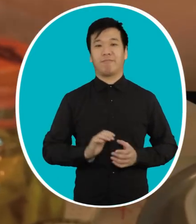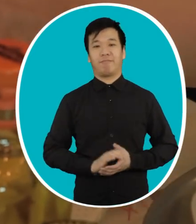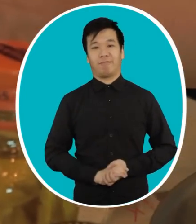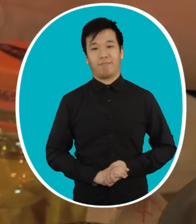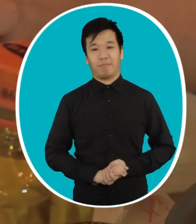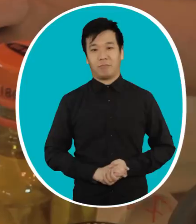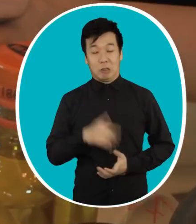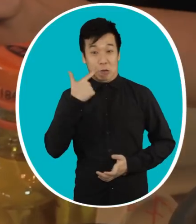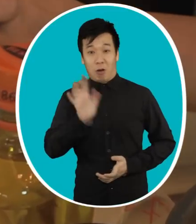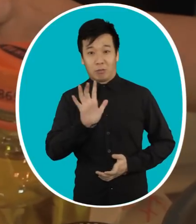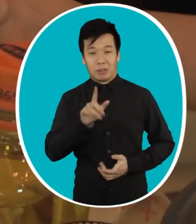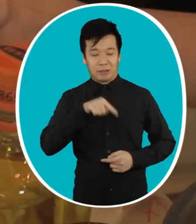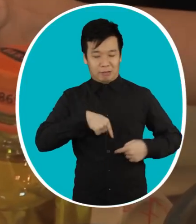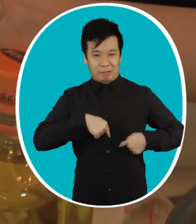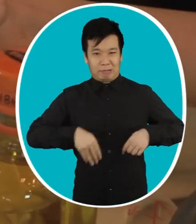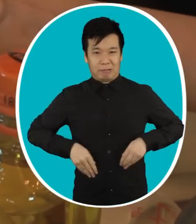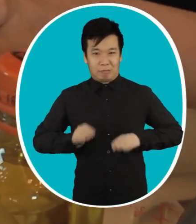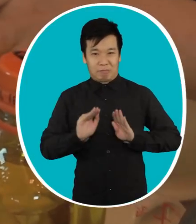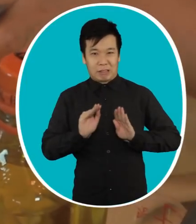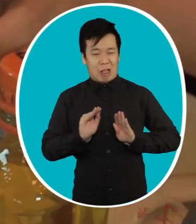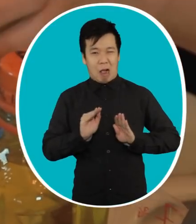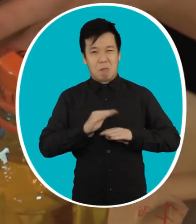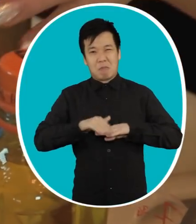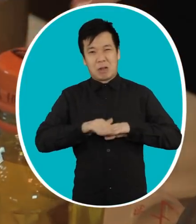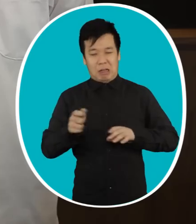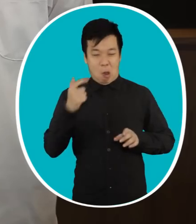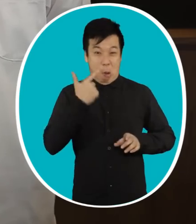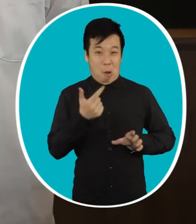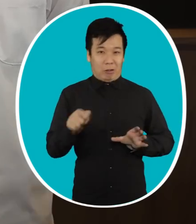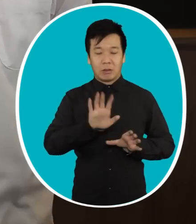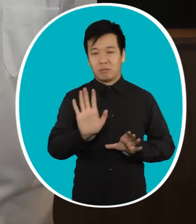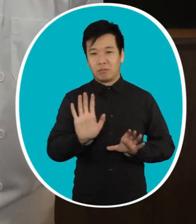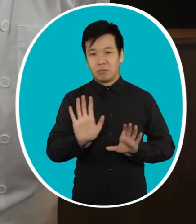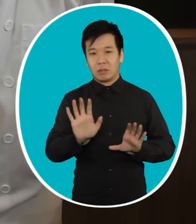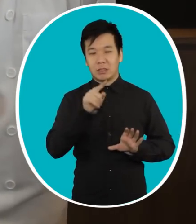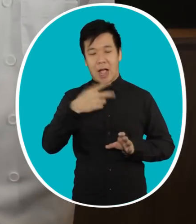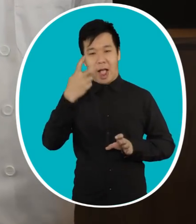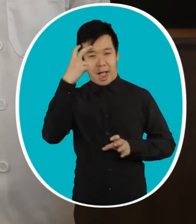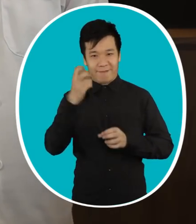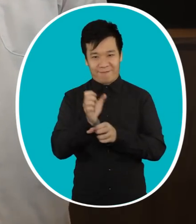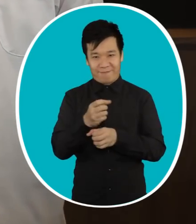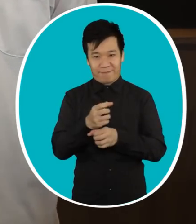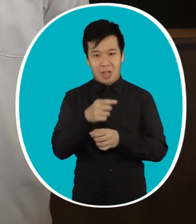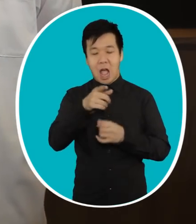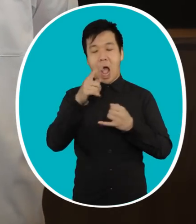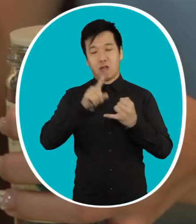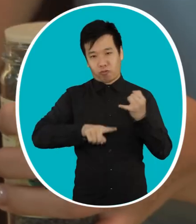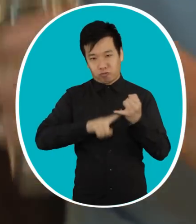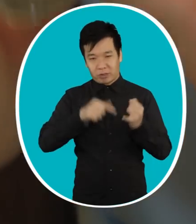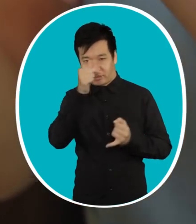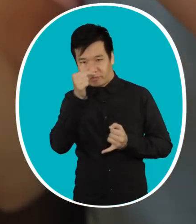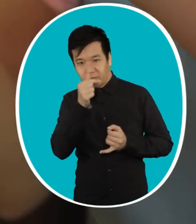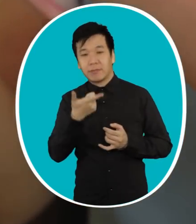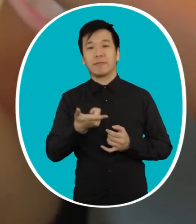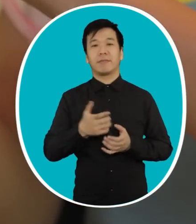不要那麼多，我的腎不是那麼好，不要落多了。咁跟住咧就黑胡椒，黑胡椒先，最尾先落油。